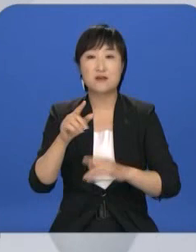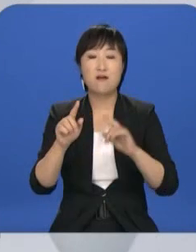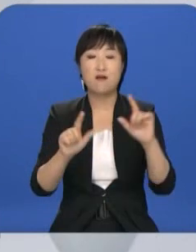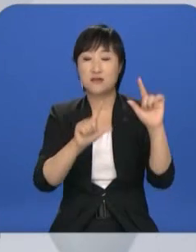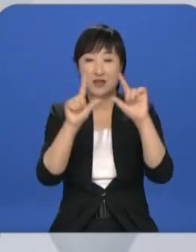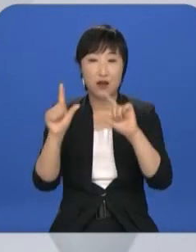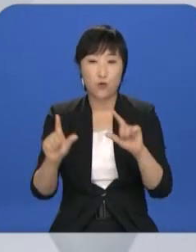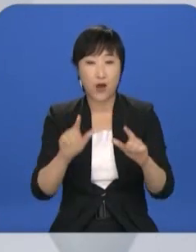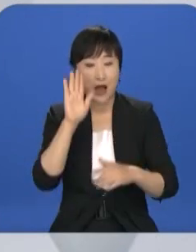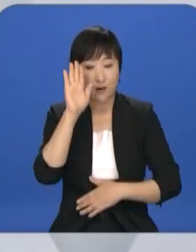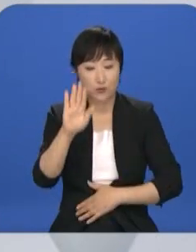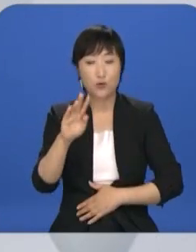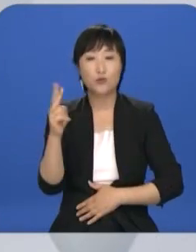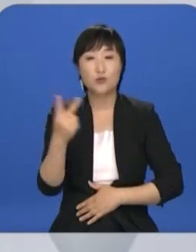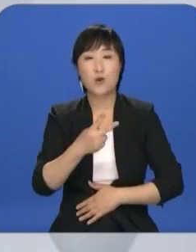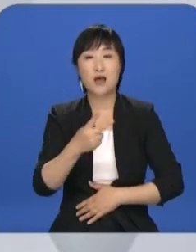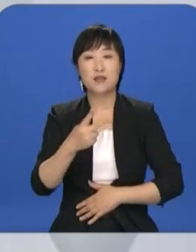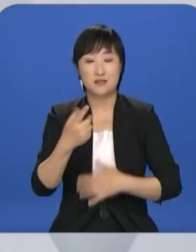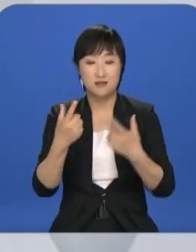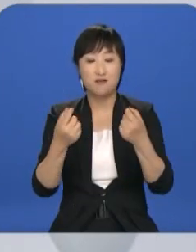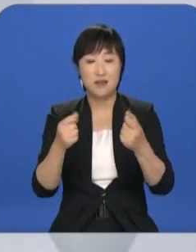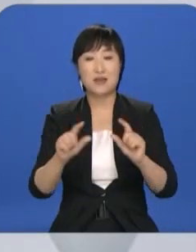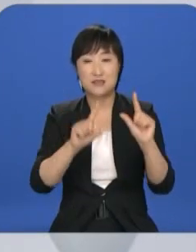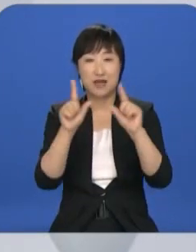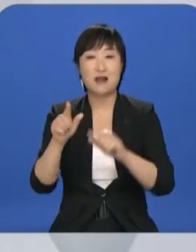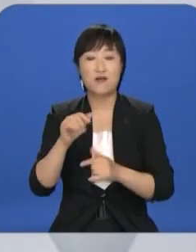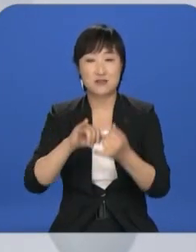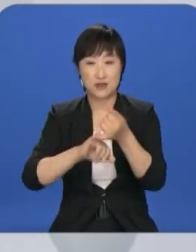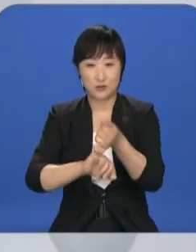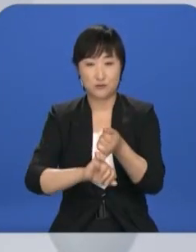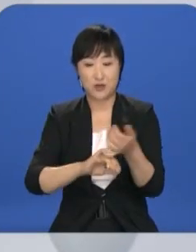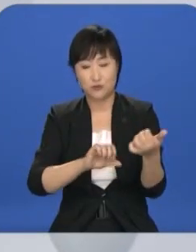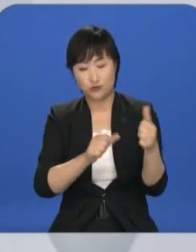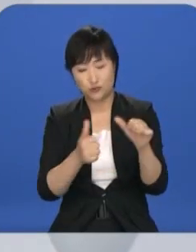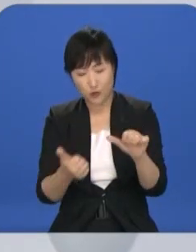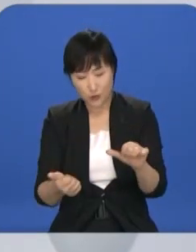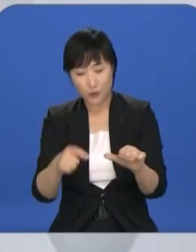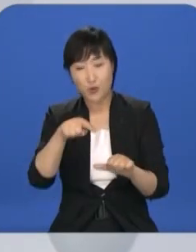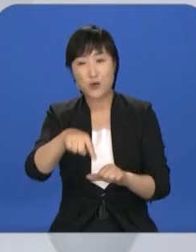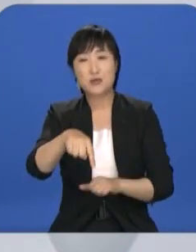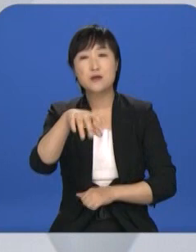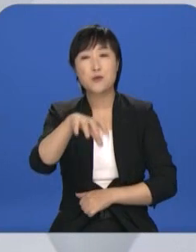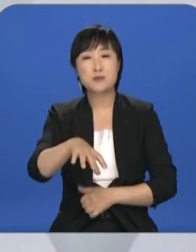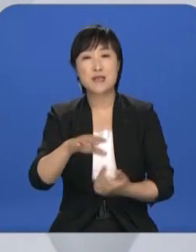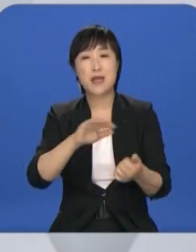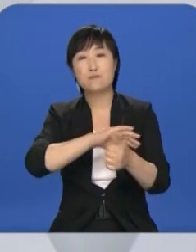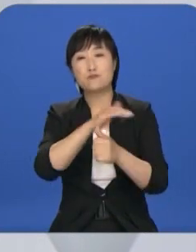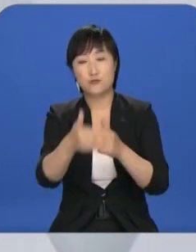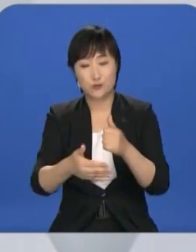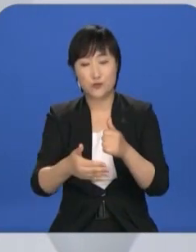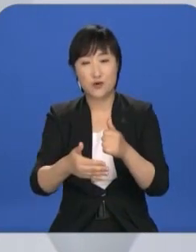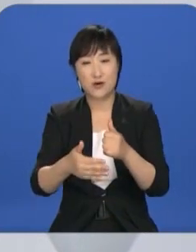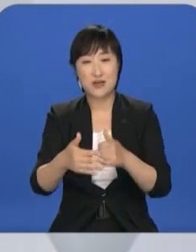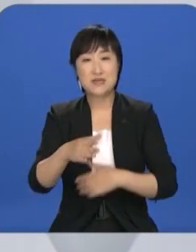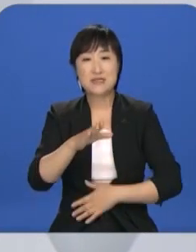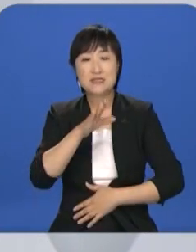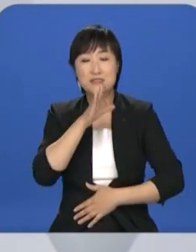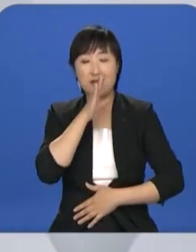살아왔고 앞으로 또한 그렇게 살 것이며 죽어서 이 땅에 뼈를 묻을